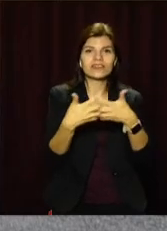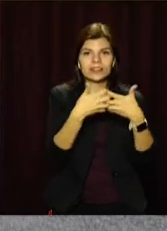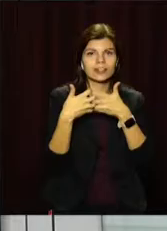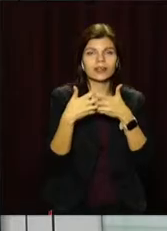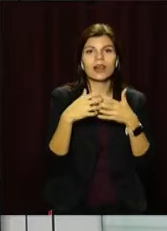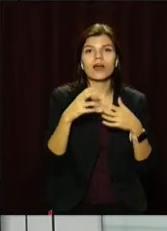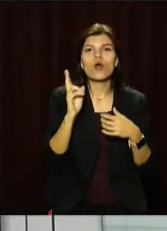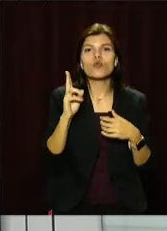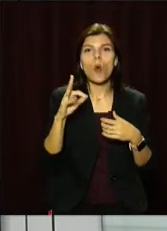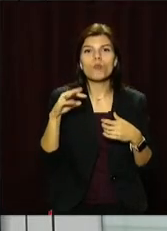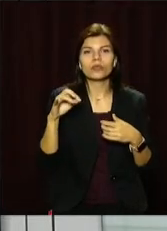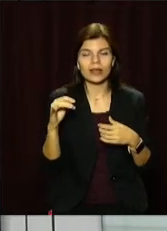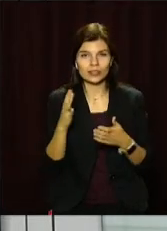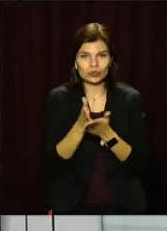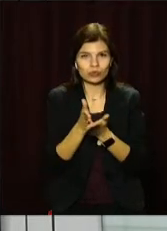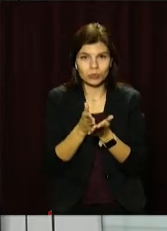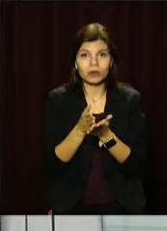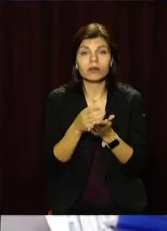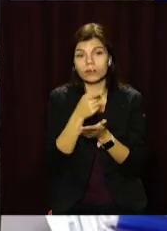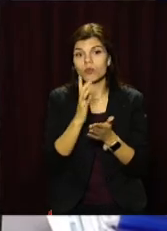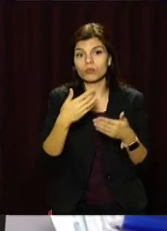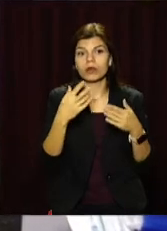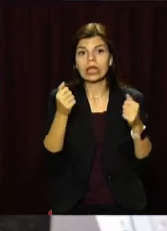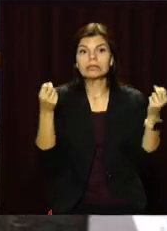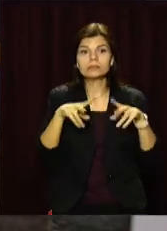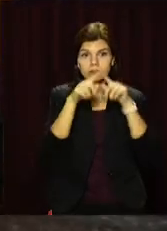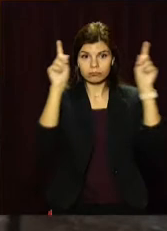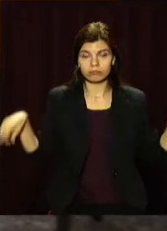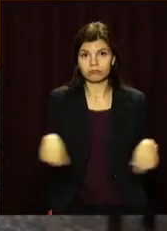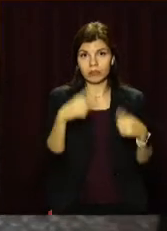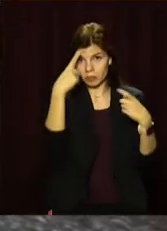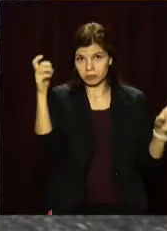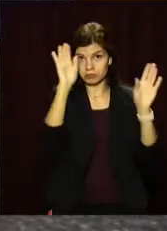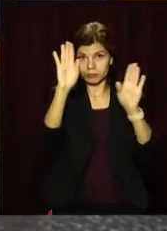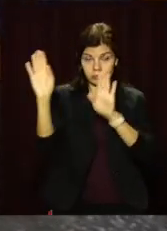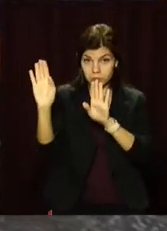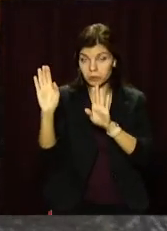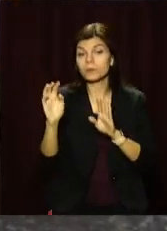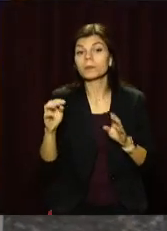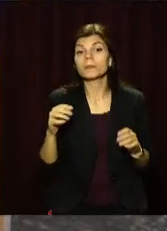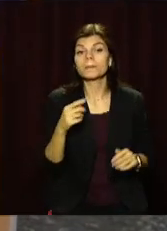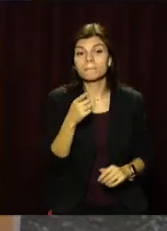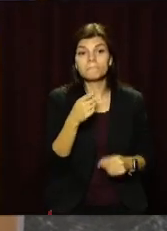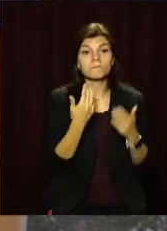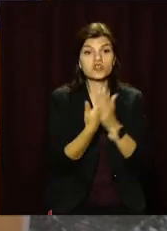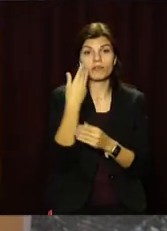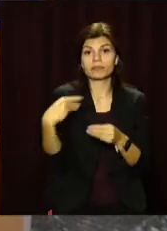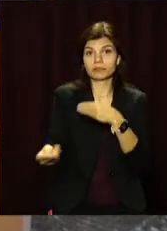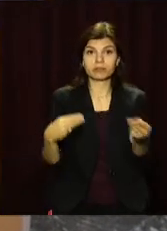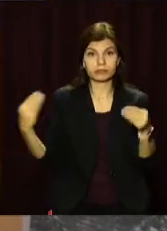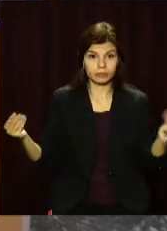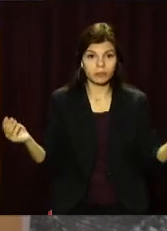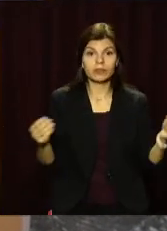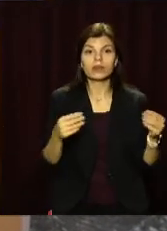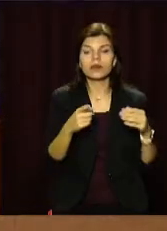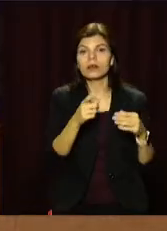комунальними службами в ОСББ Дніпра розміщуватимуть на спеціальних стендах. Їх об'єднанням співвласників почали видавати у